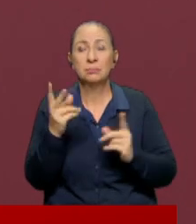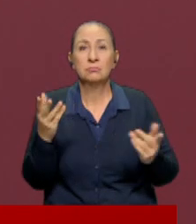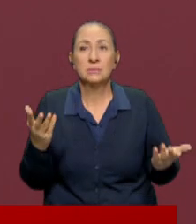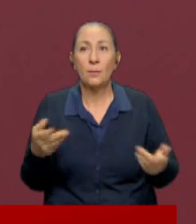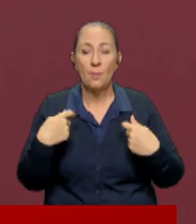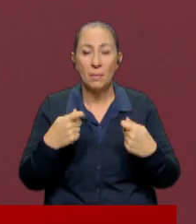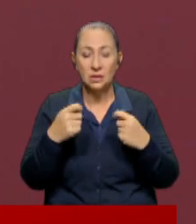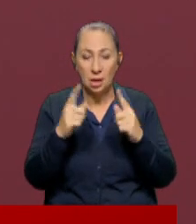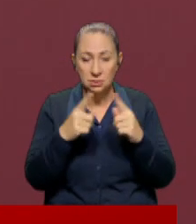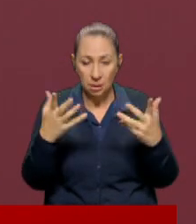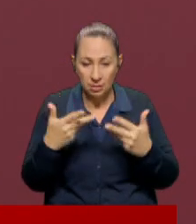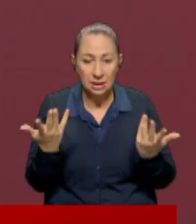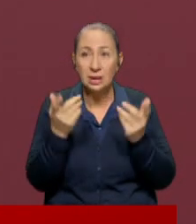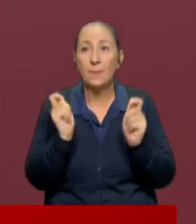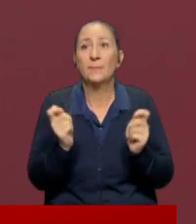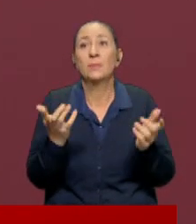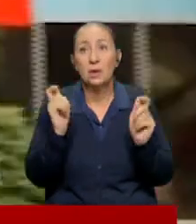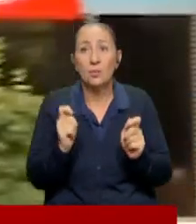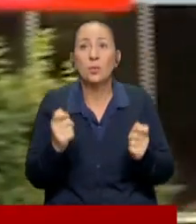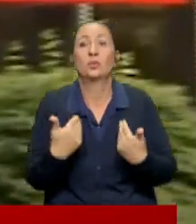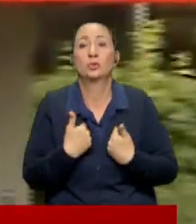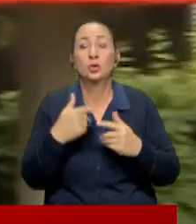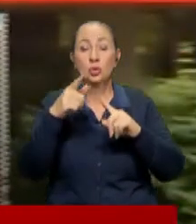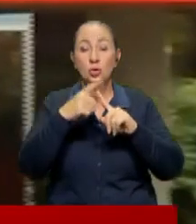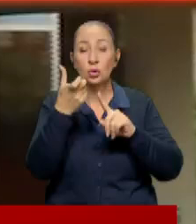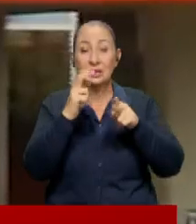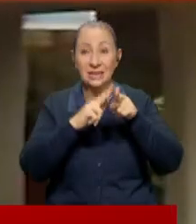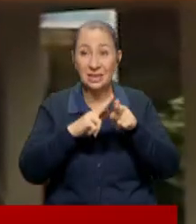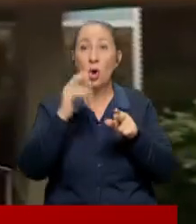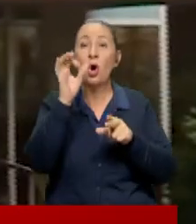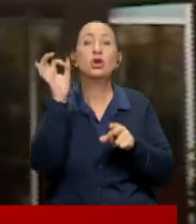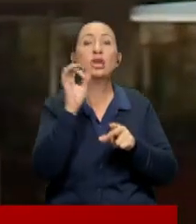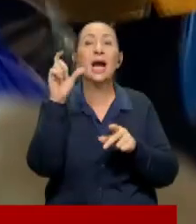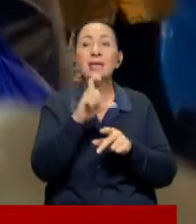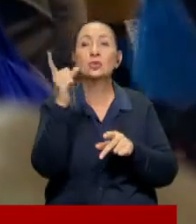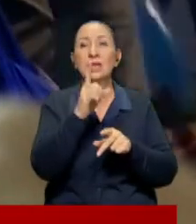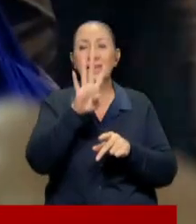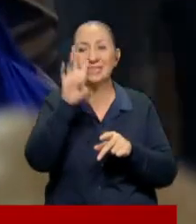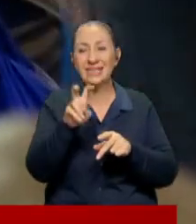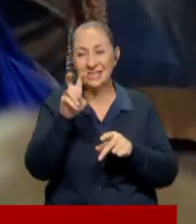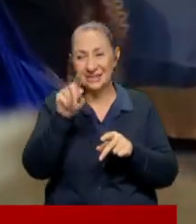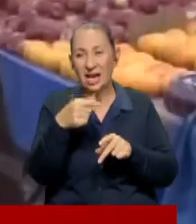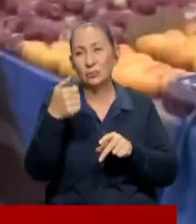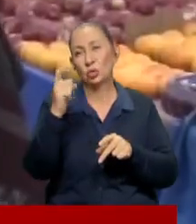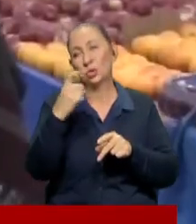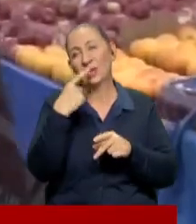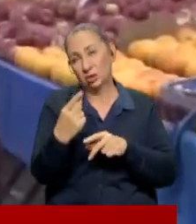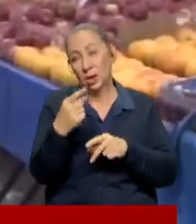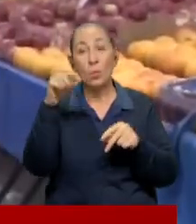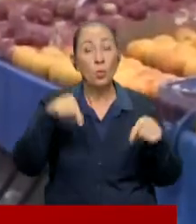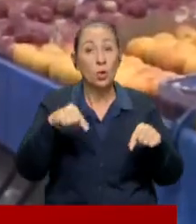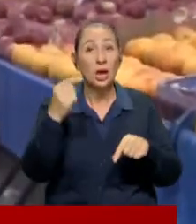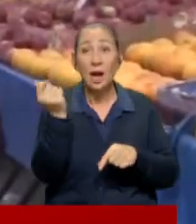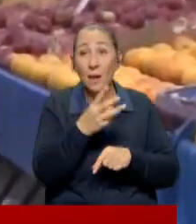tabii maliyet hesabı nasıl yapmayalım? Yapıyoruz. TÜİK Ocak ayında enflasyonu %48,69 açıklamıştı.